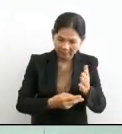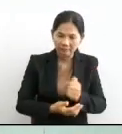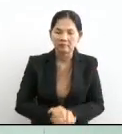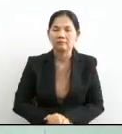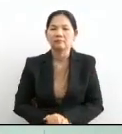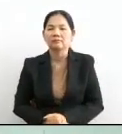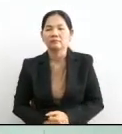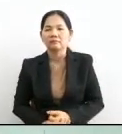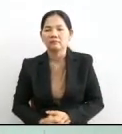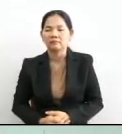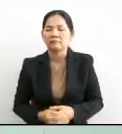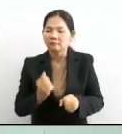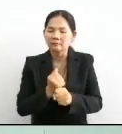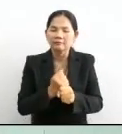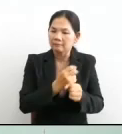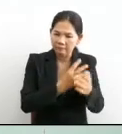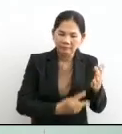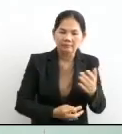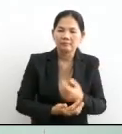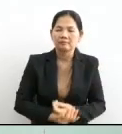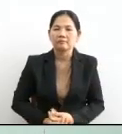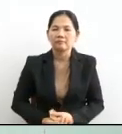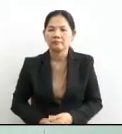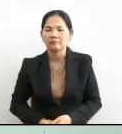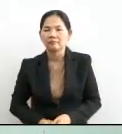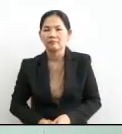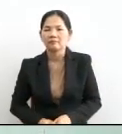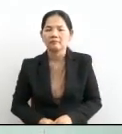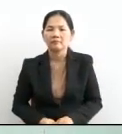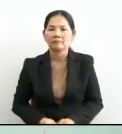đợt chà mà thôi ấy khla nè chà